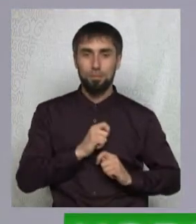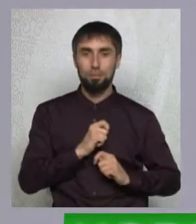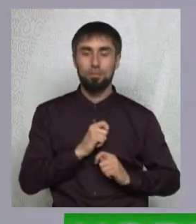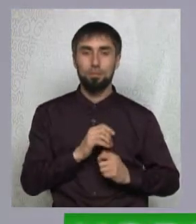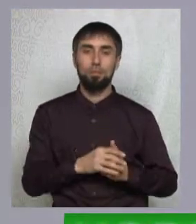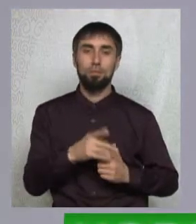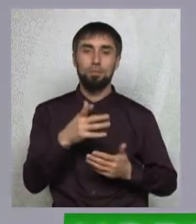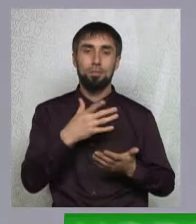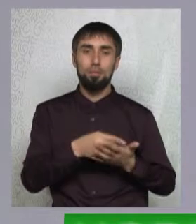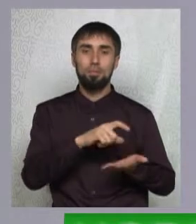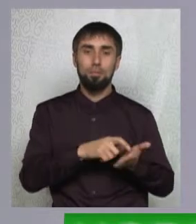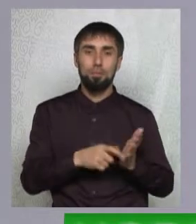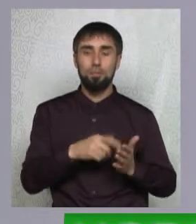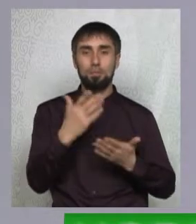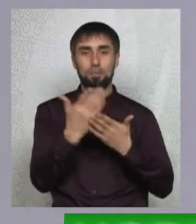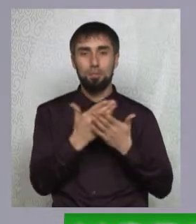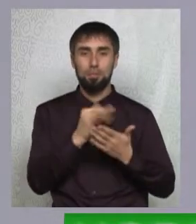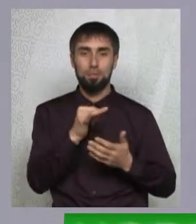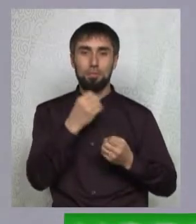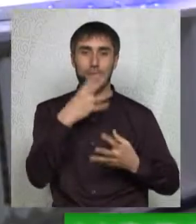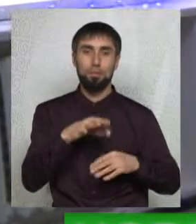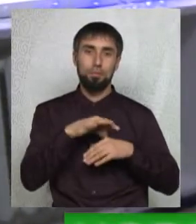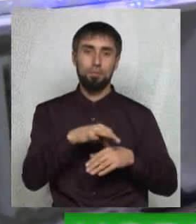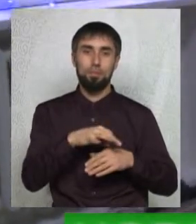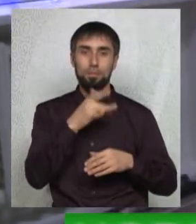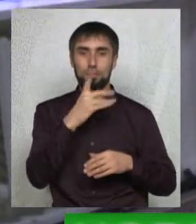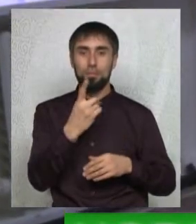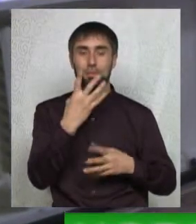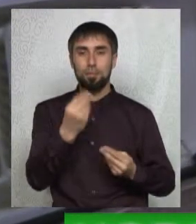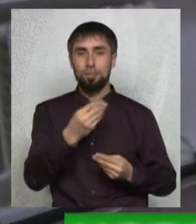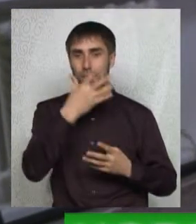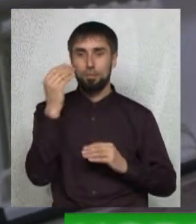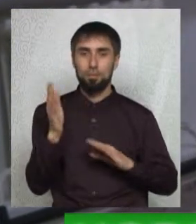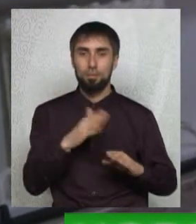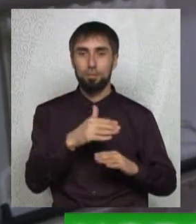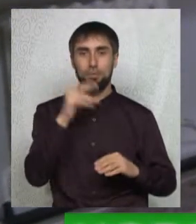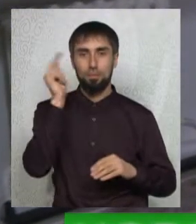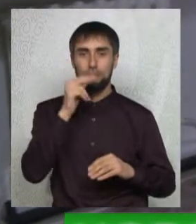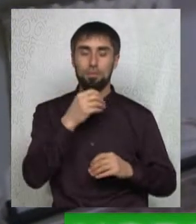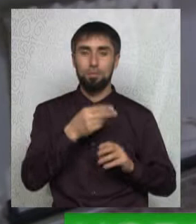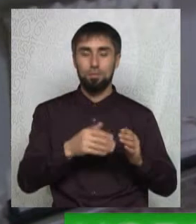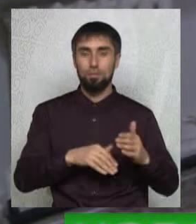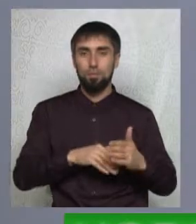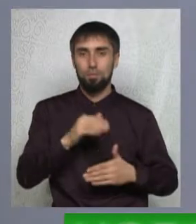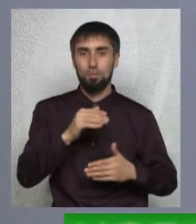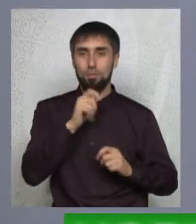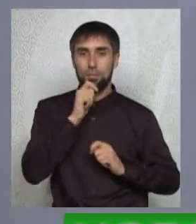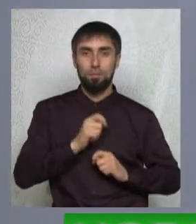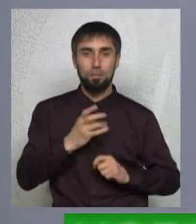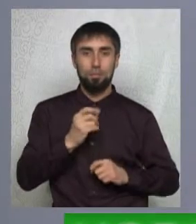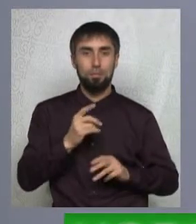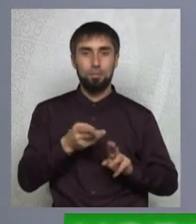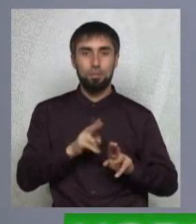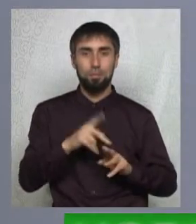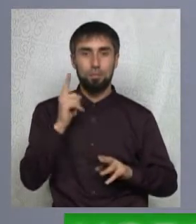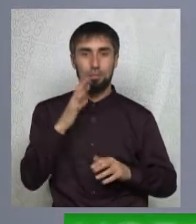с одноклассниками в кинотеатр и хорошо провести время на один день, забыв об учебе. Лучше подарка и не придумать. Думаю, что